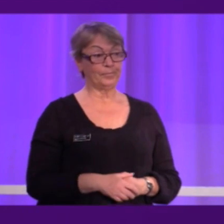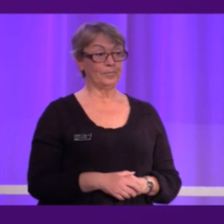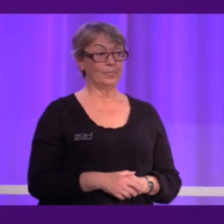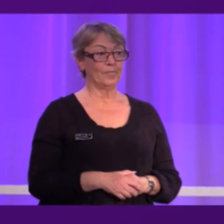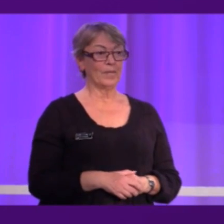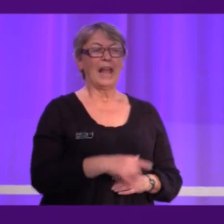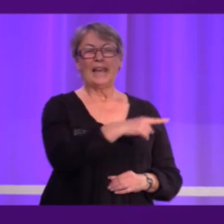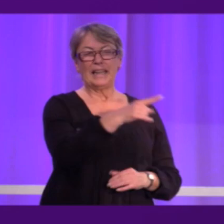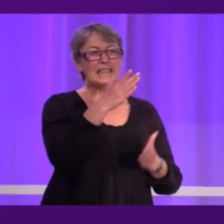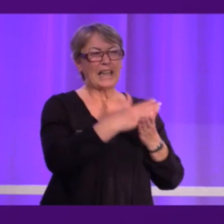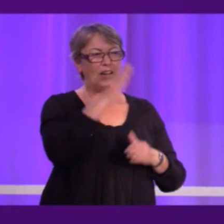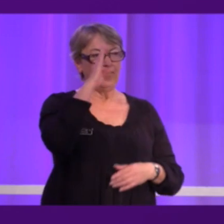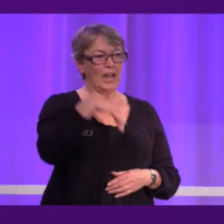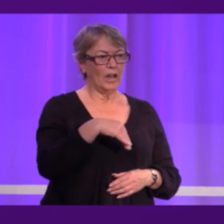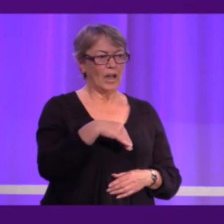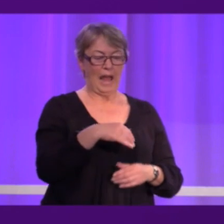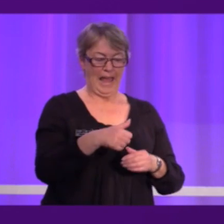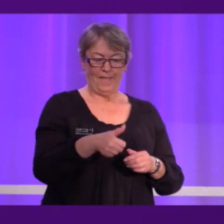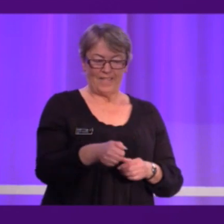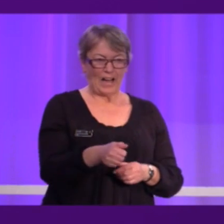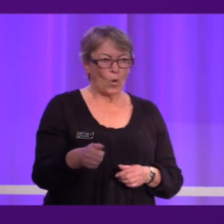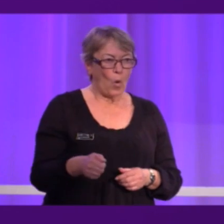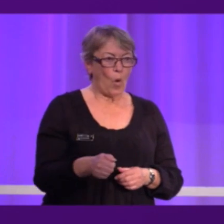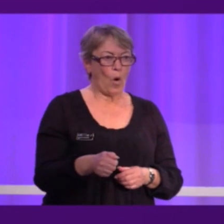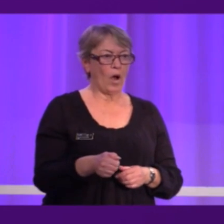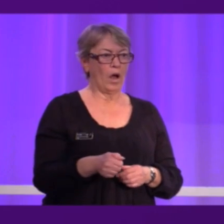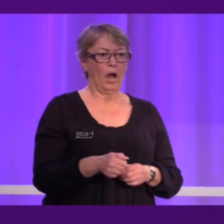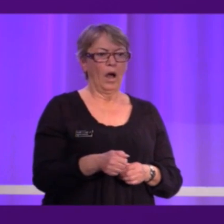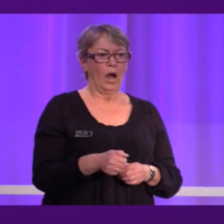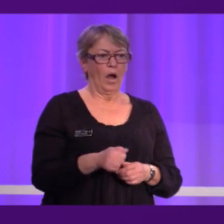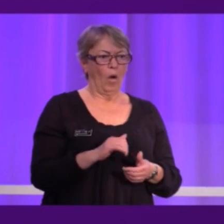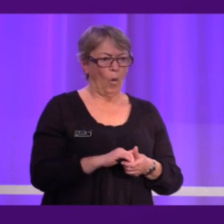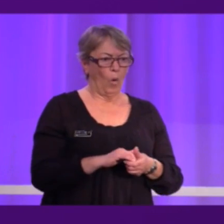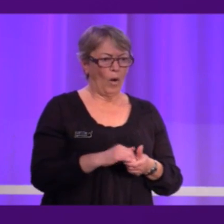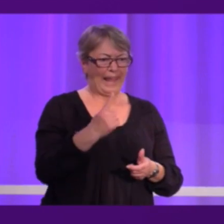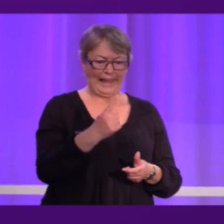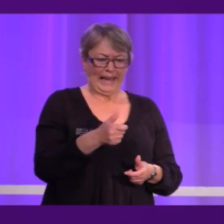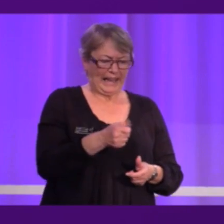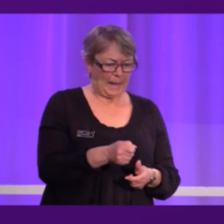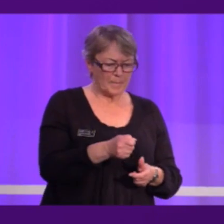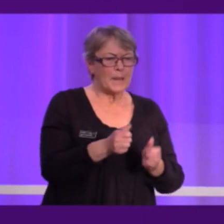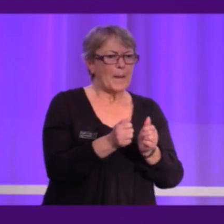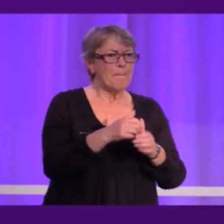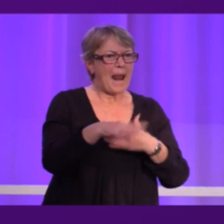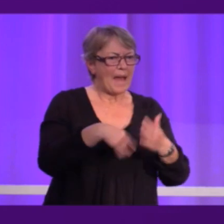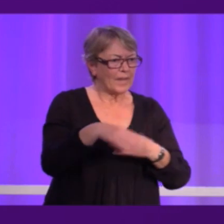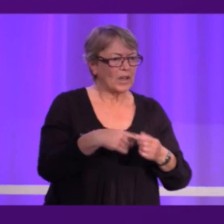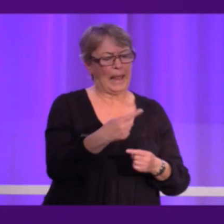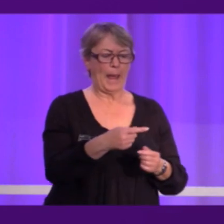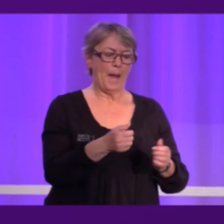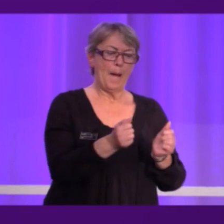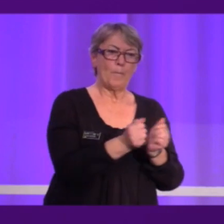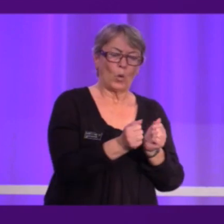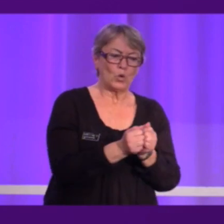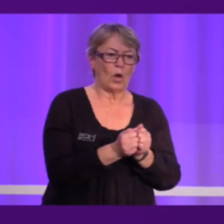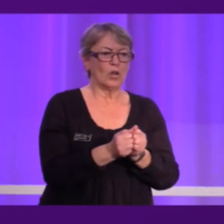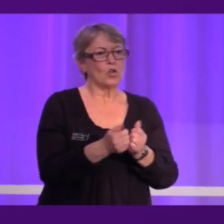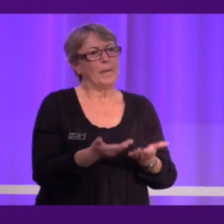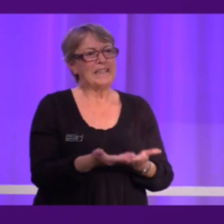Ni känner ju säkert till både fjärrkontroll och engreppsblandare. Det är exempel på produkter som från början togs fram